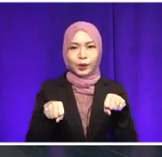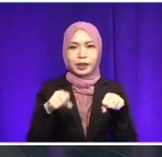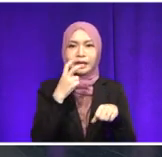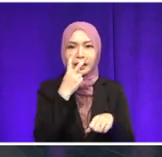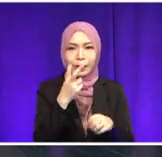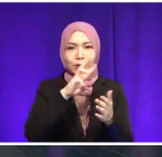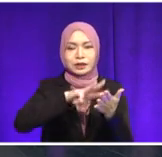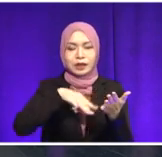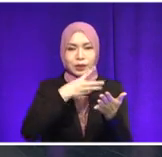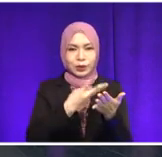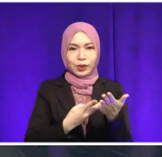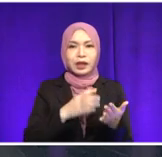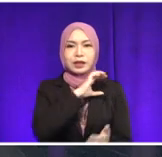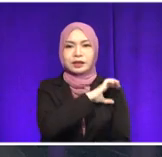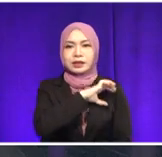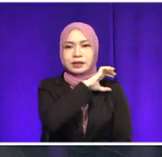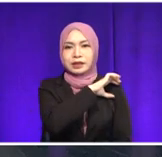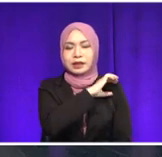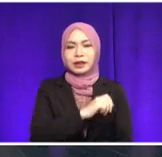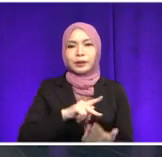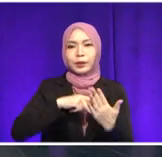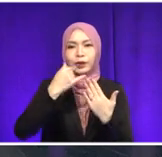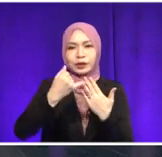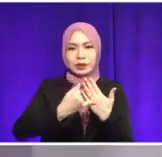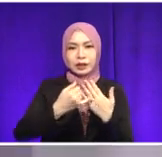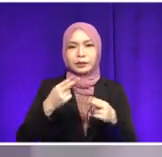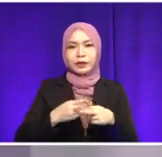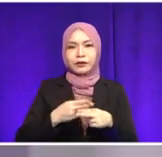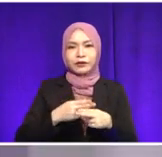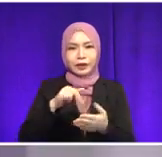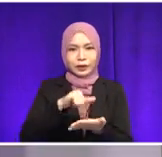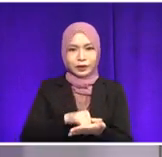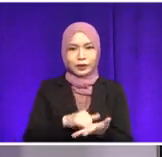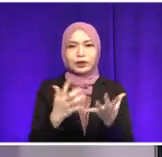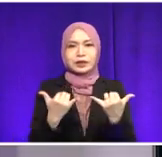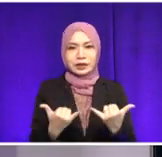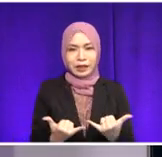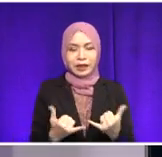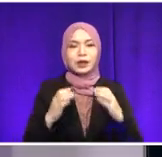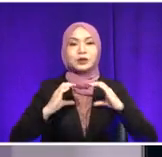itu jadi Ivan letakkan di negeri mana